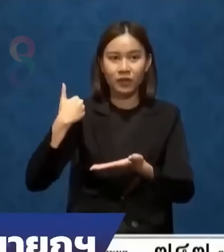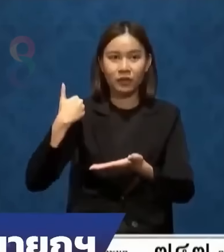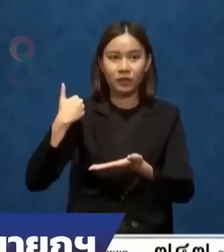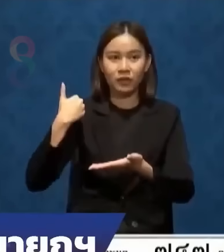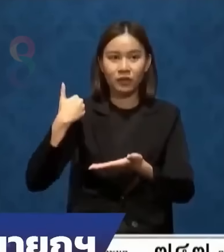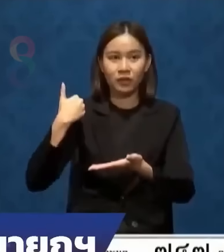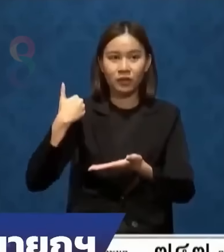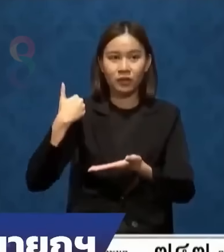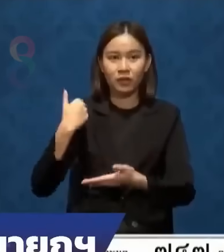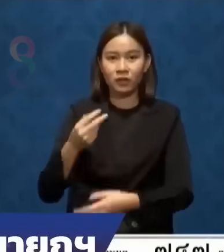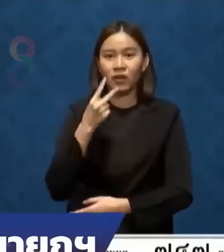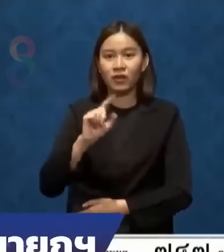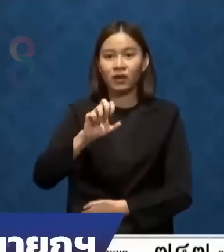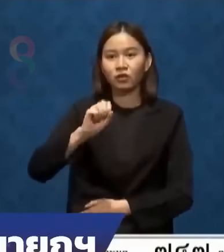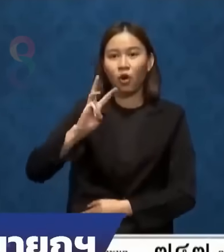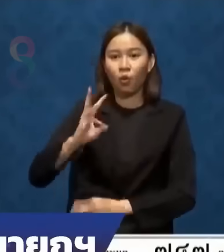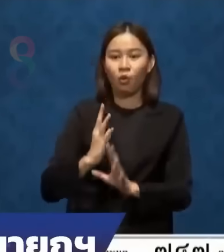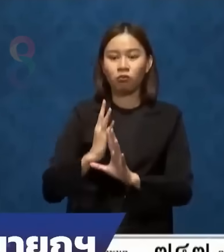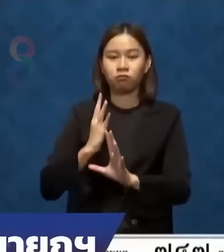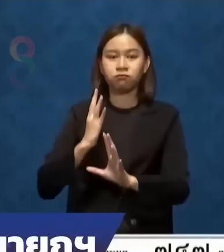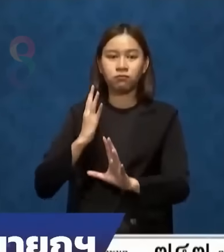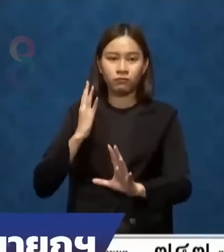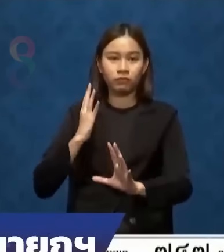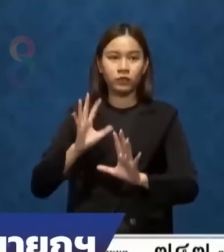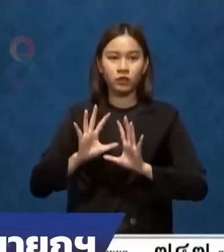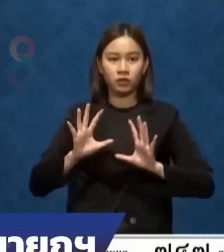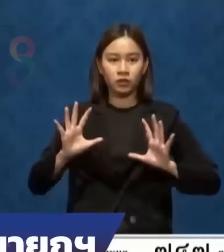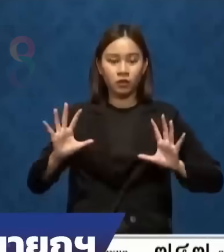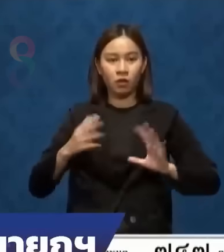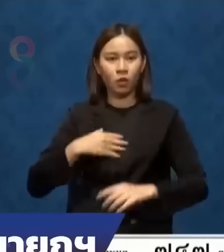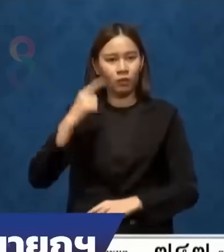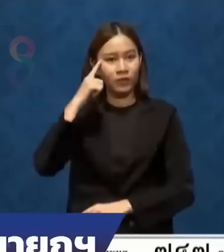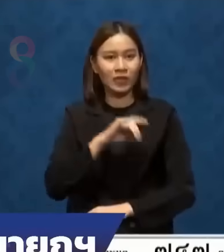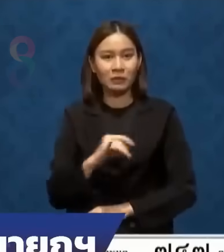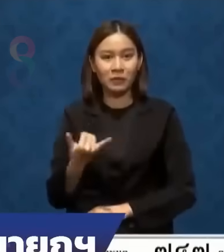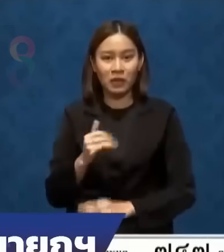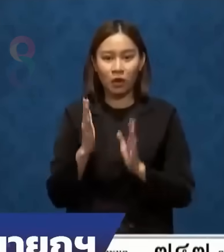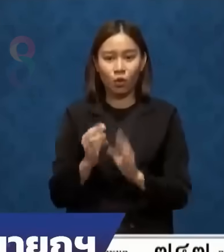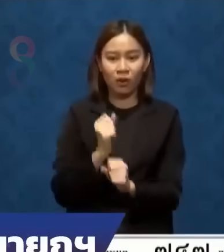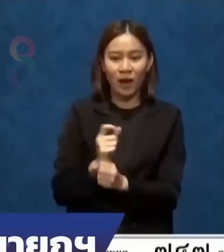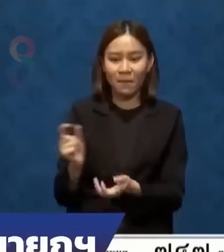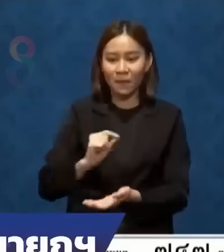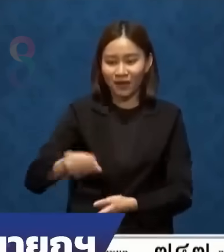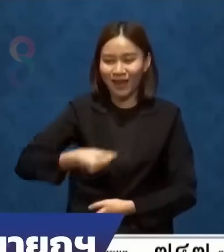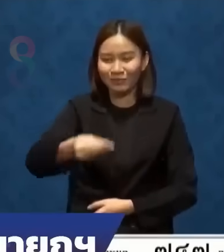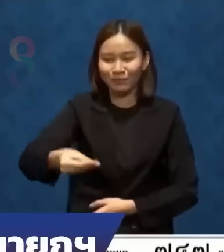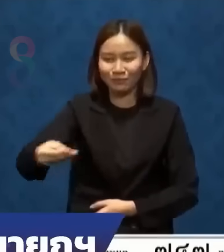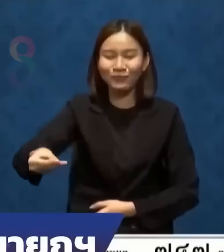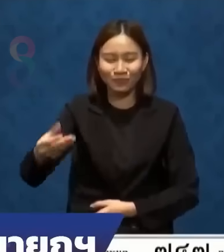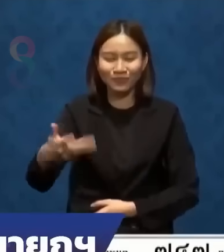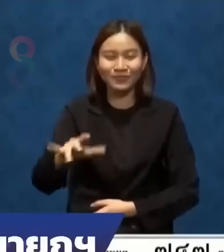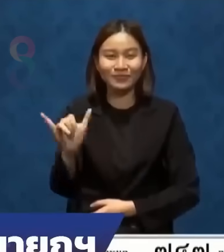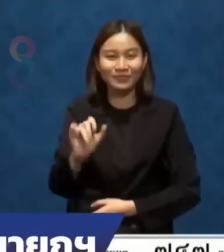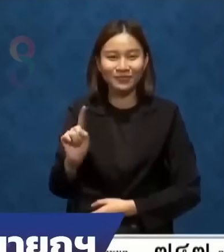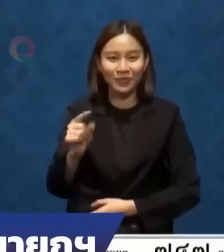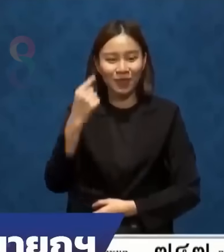เมื่อกี้ผมเห็นสมาชิกวุฒิสภาก็อยู่ข้างหน้าเต็มไปหมดนะครับแต่ผมไม่แน่ใจว่าทางเจ้าหน้าที่นี่เตรียมปากกาให้หรือเปล่านะครับก็เลย